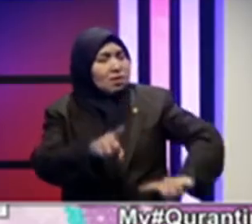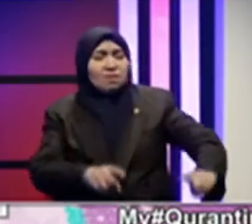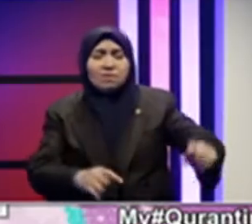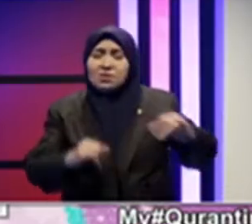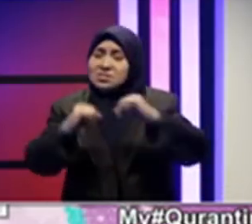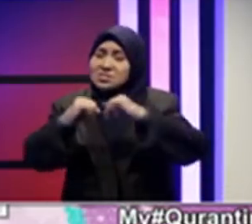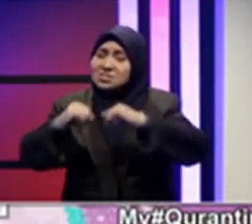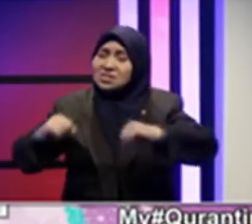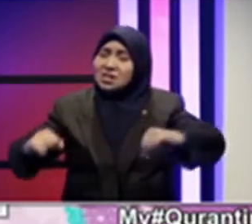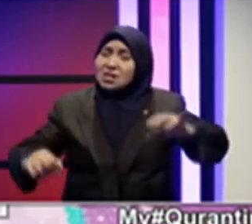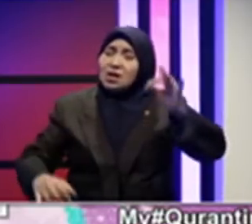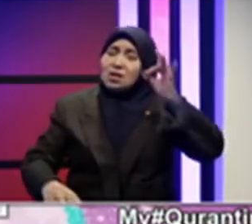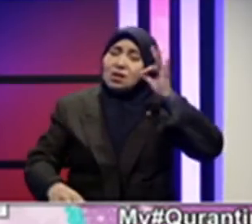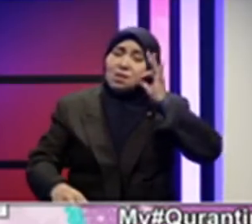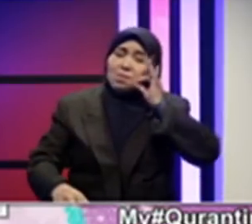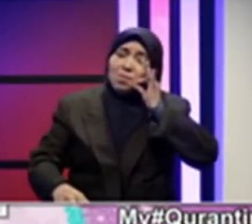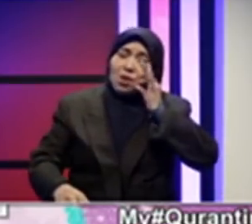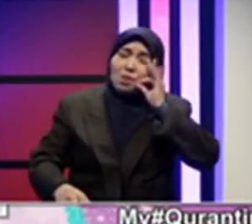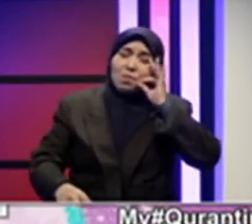كثيرة